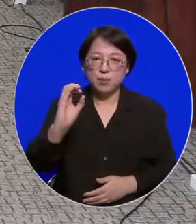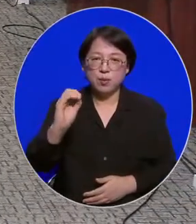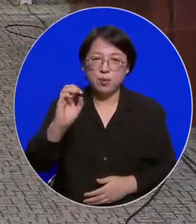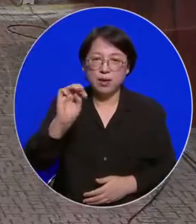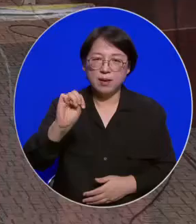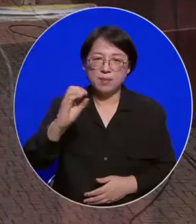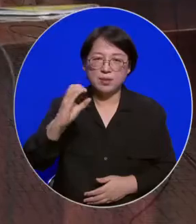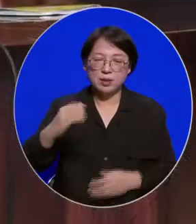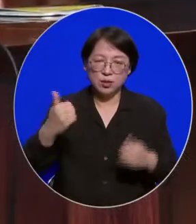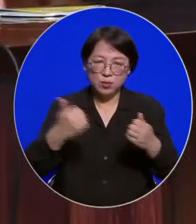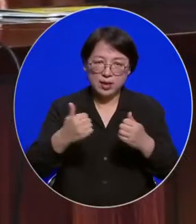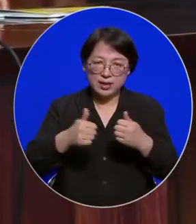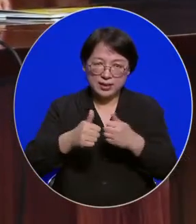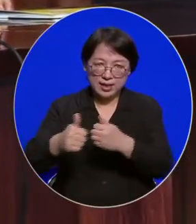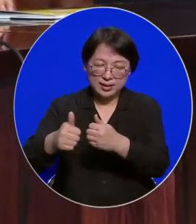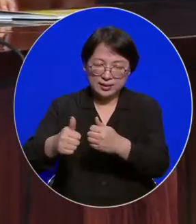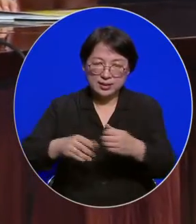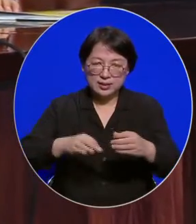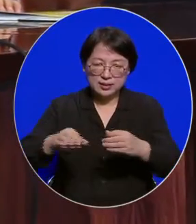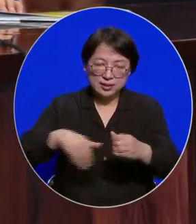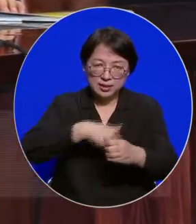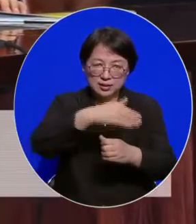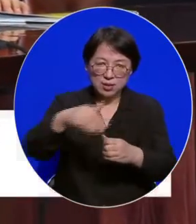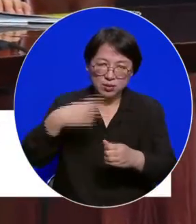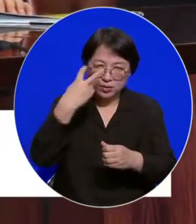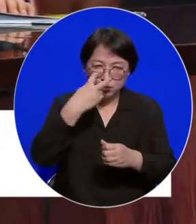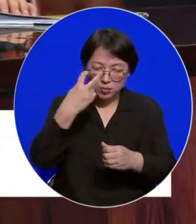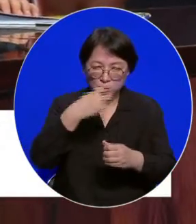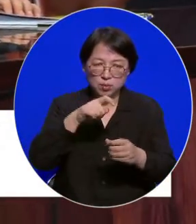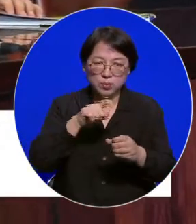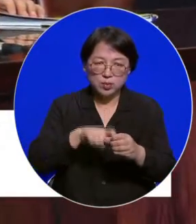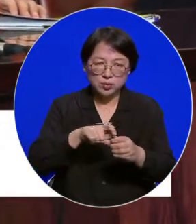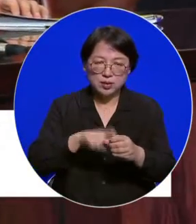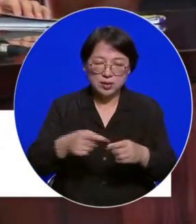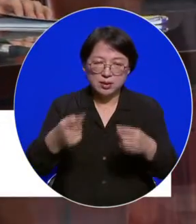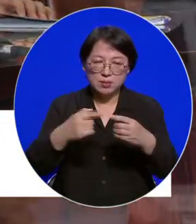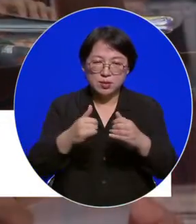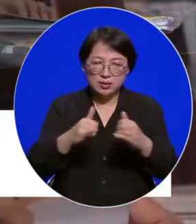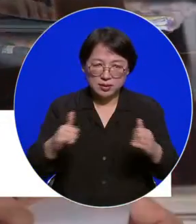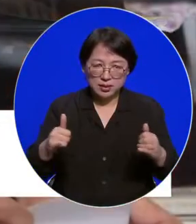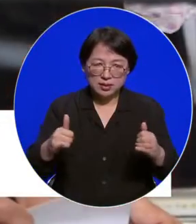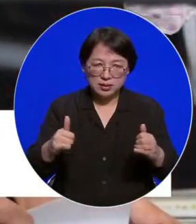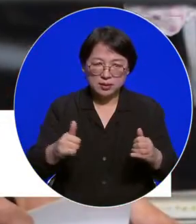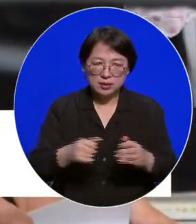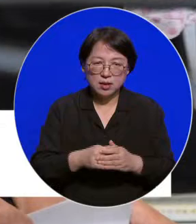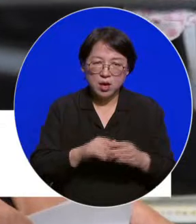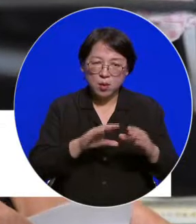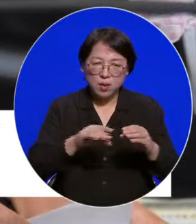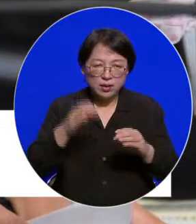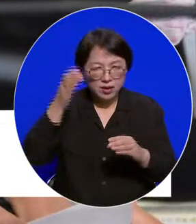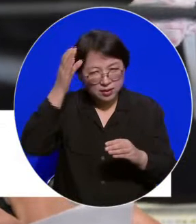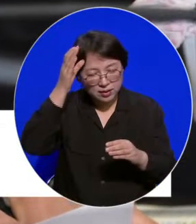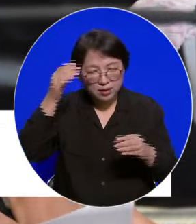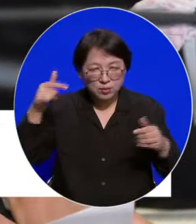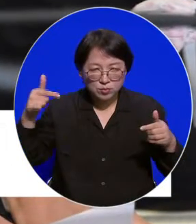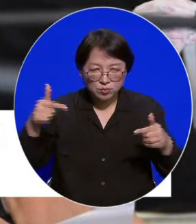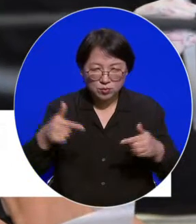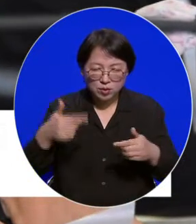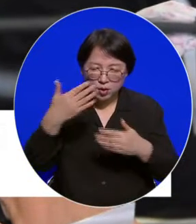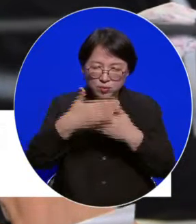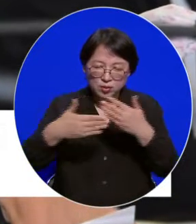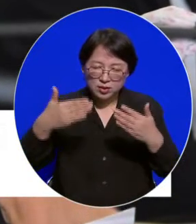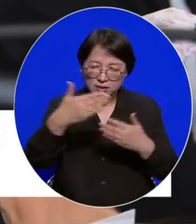따른 시장 동향 점검을 위해서입니다 참석자들은 긴축 기조 만화에 대한 기대감 축소 등 불확실성이